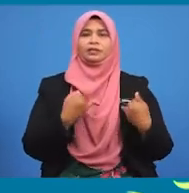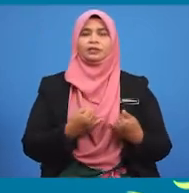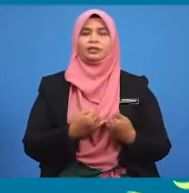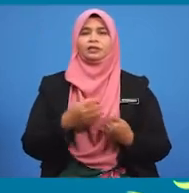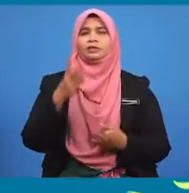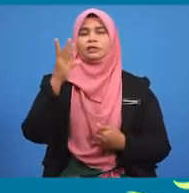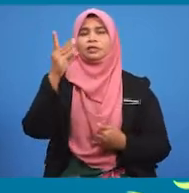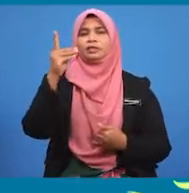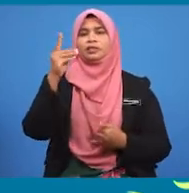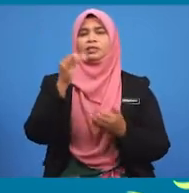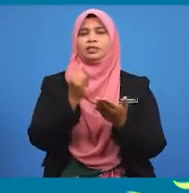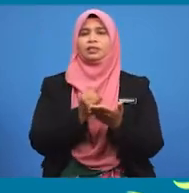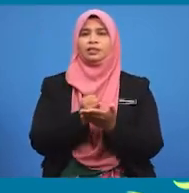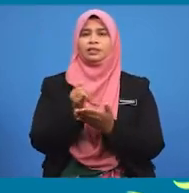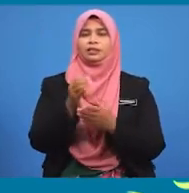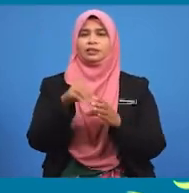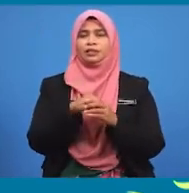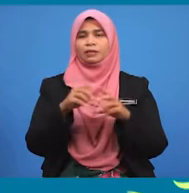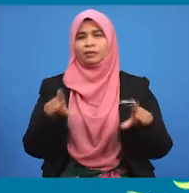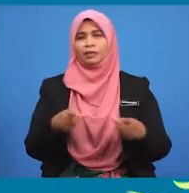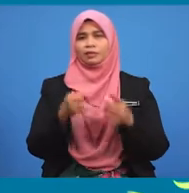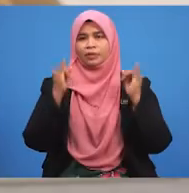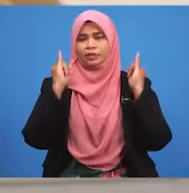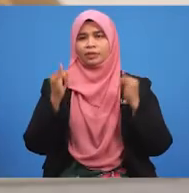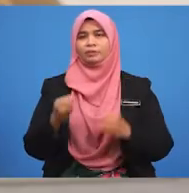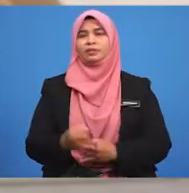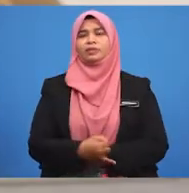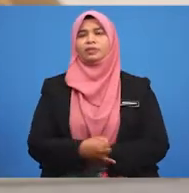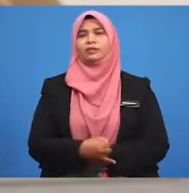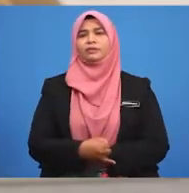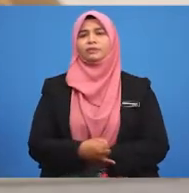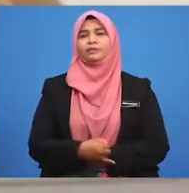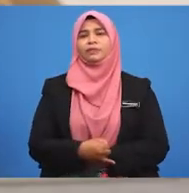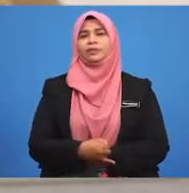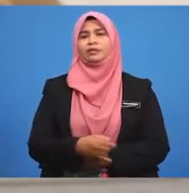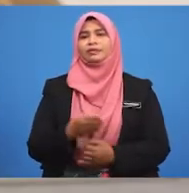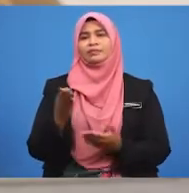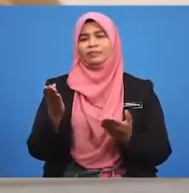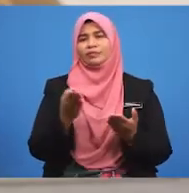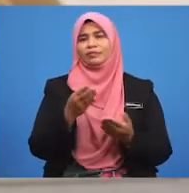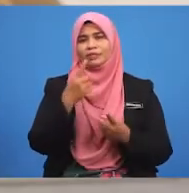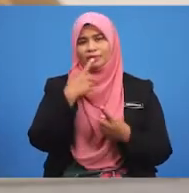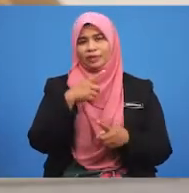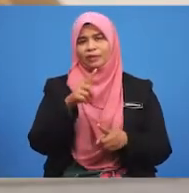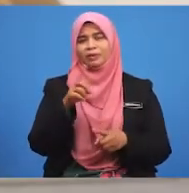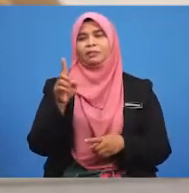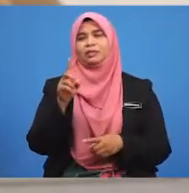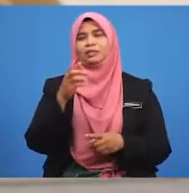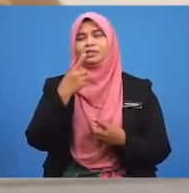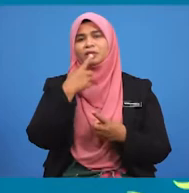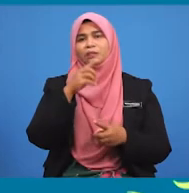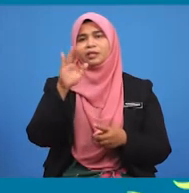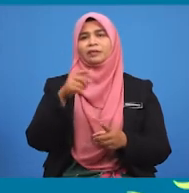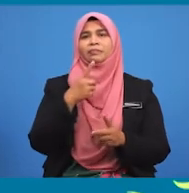D. Ikhlas dalam melakukan ibadah. Sila jawab murid-murid, manakah jawapan yang